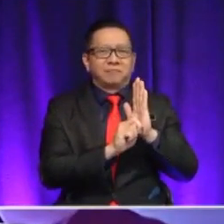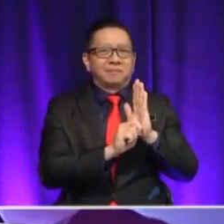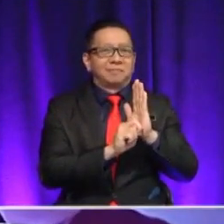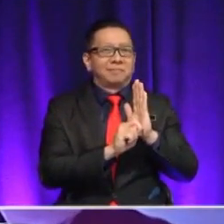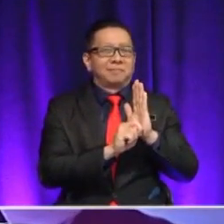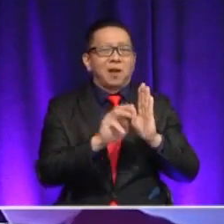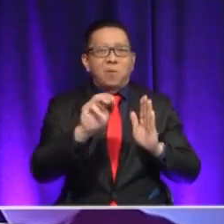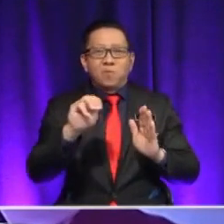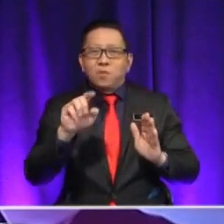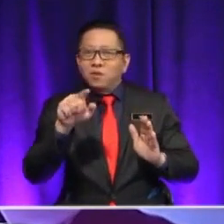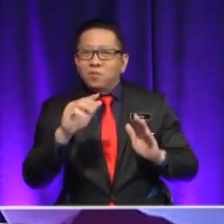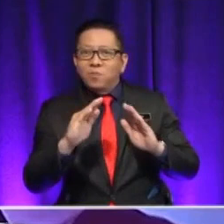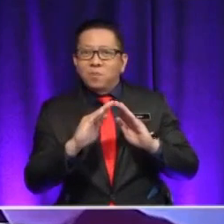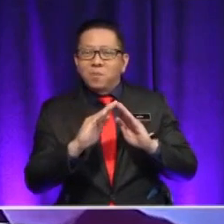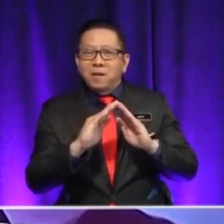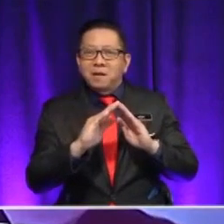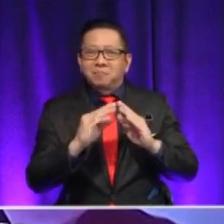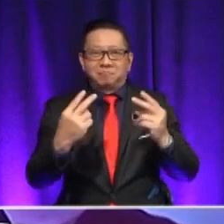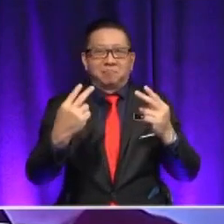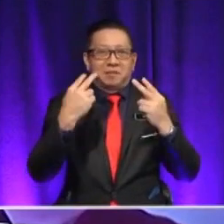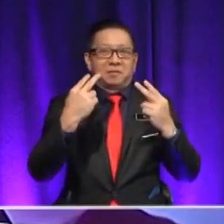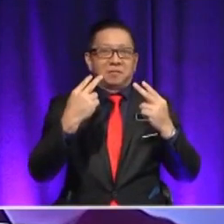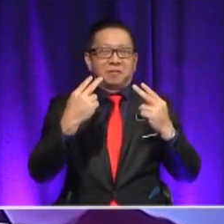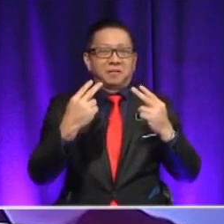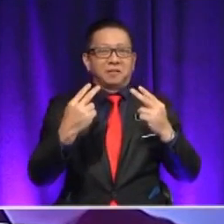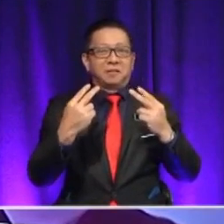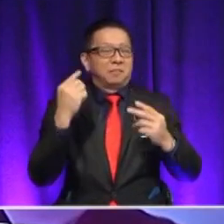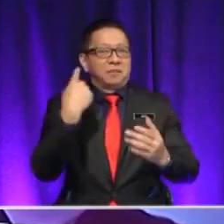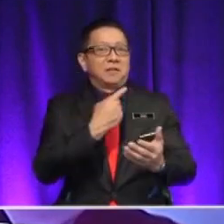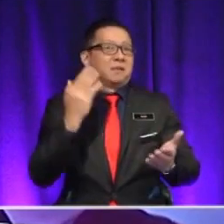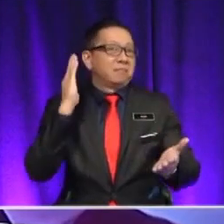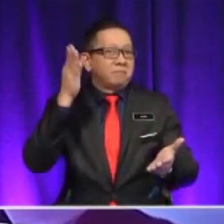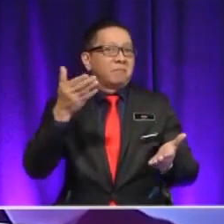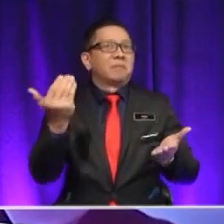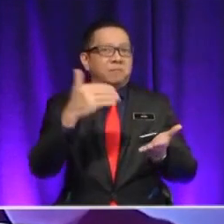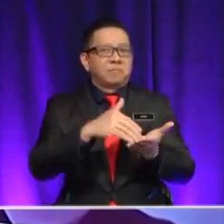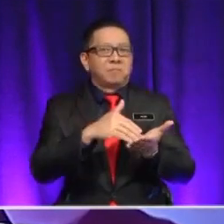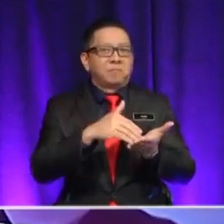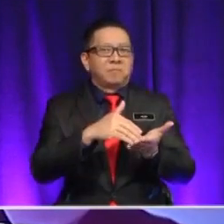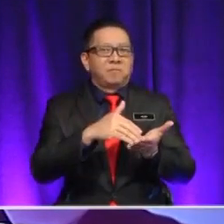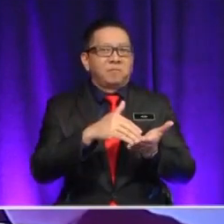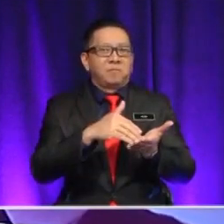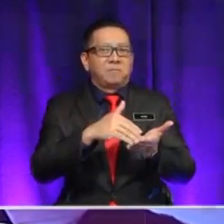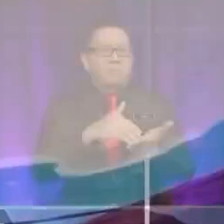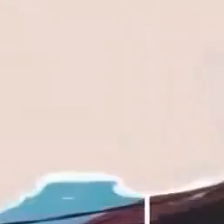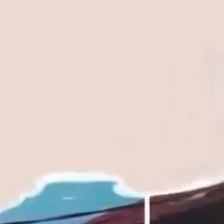adik-adik, teruskan setia menonton tahap 2 di Didik TV KPM. Kita akan kembali selepas ini. Jangan ke mana-mana.